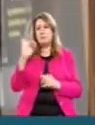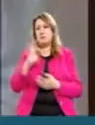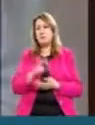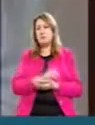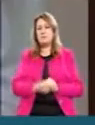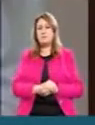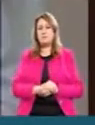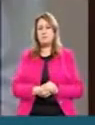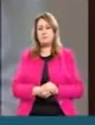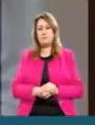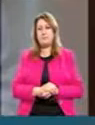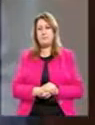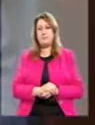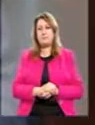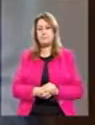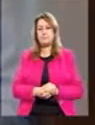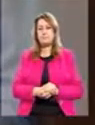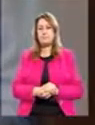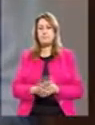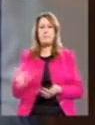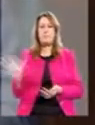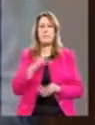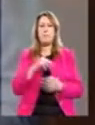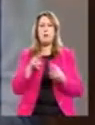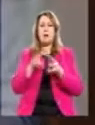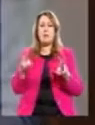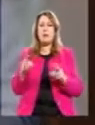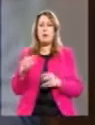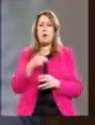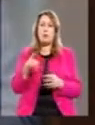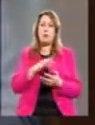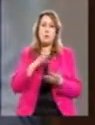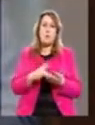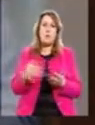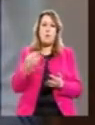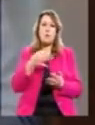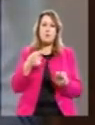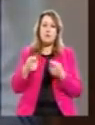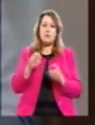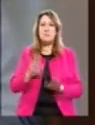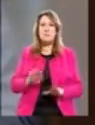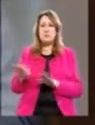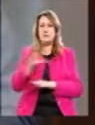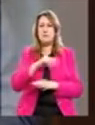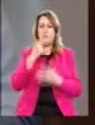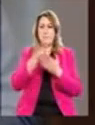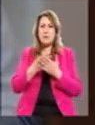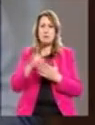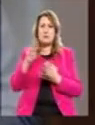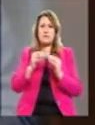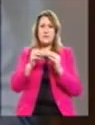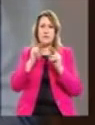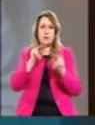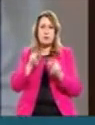20%. 7 акимам районов городов, начальник областных управлений, заместителям держать все показатели на